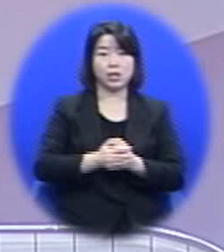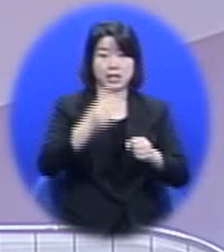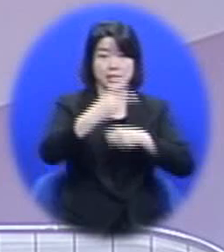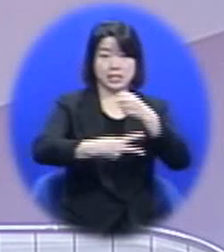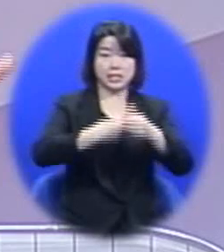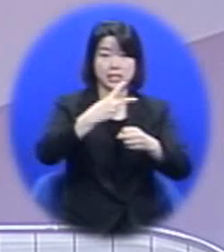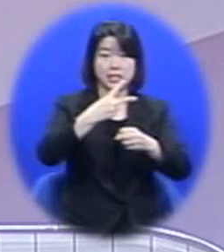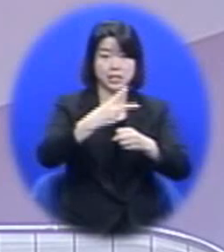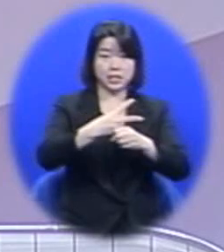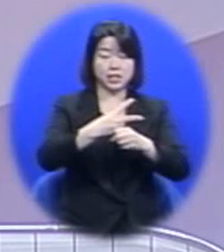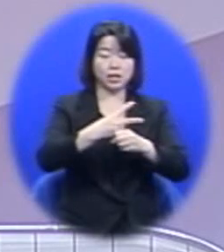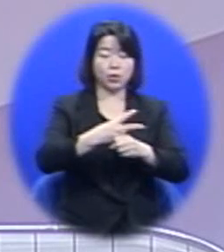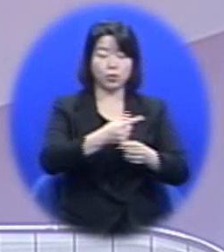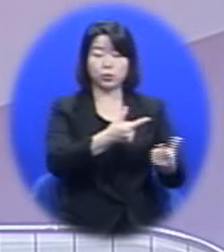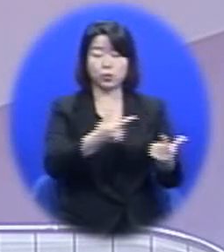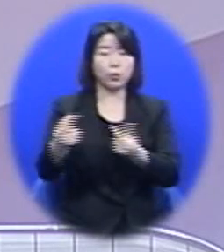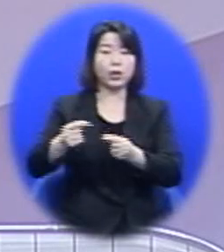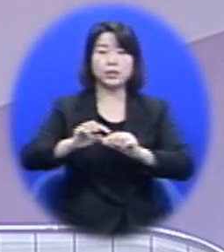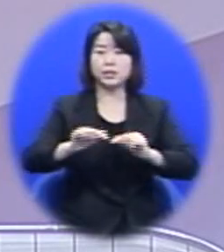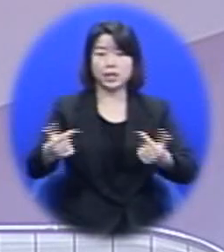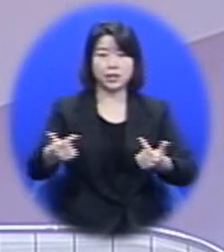신이라고 다 같은 신이 아닙니다.